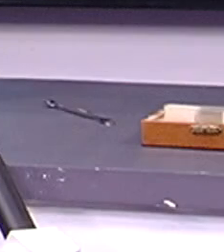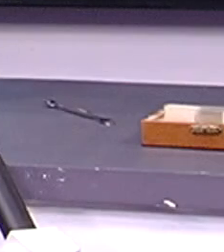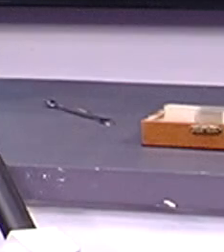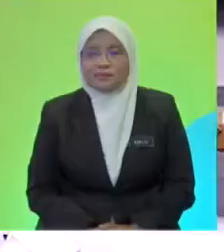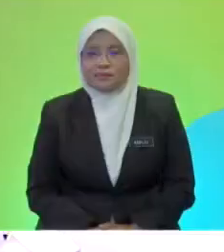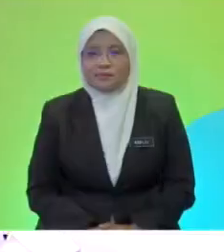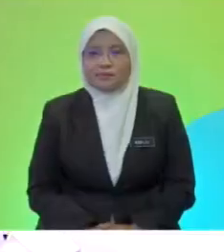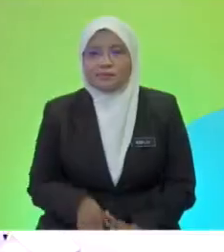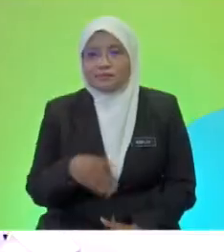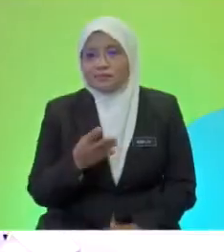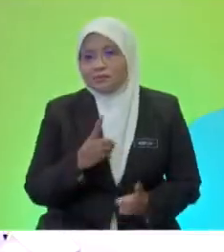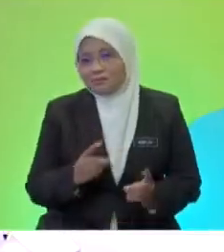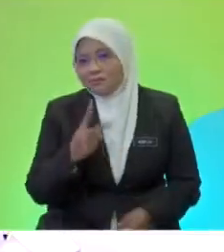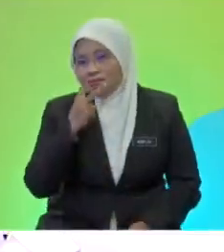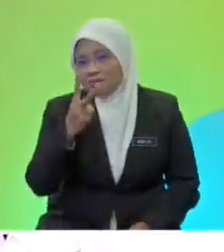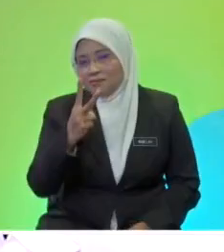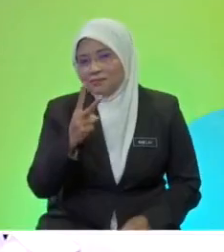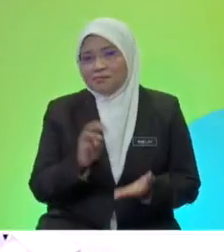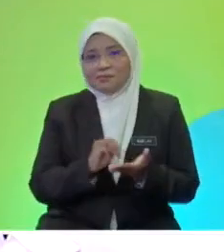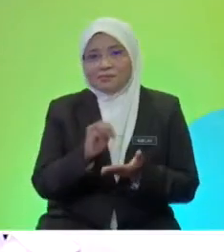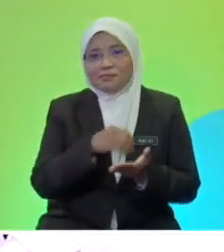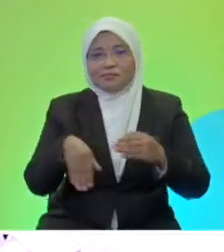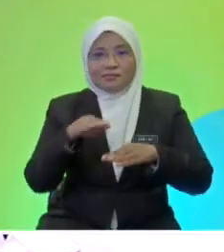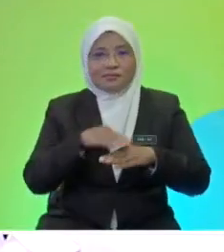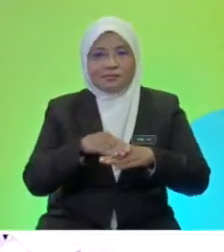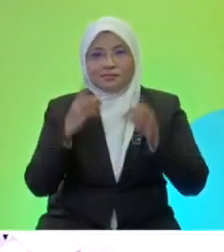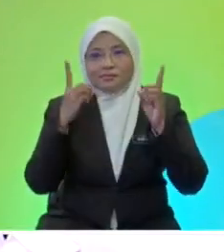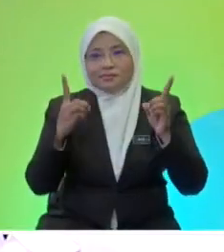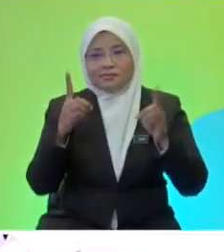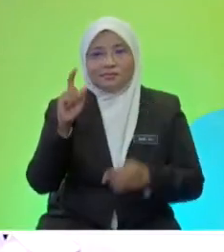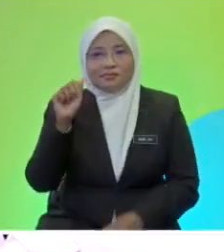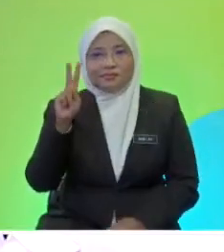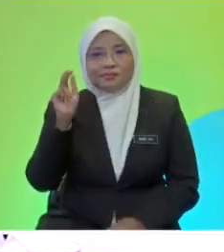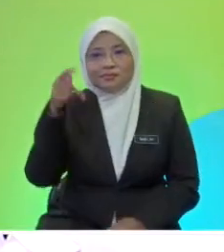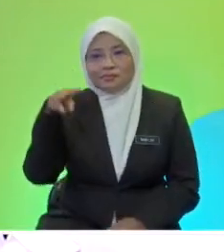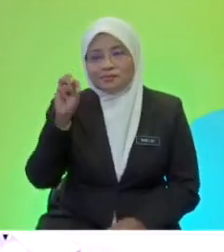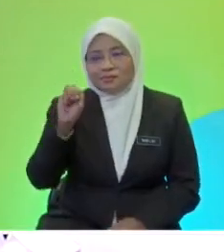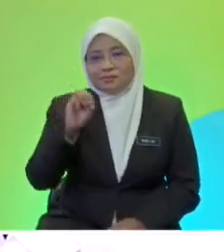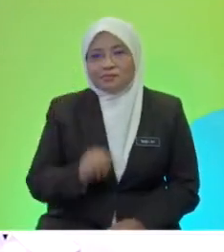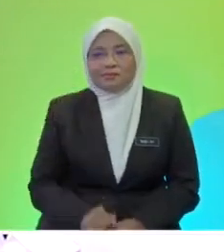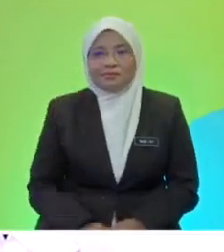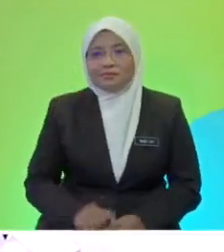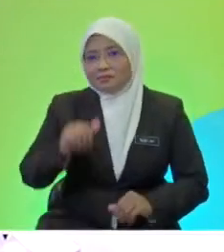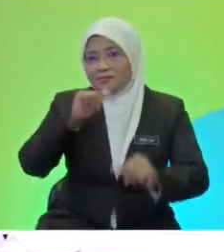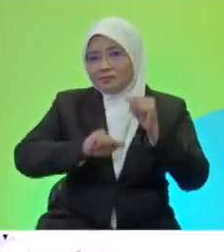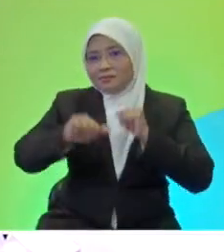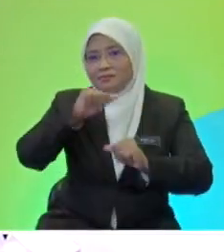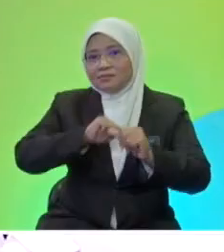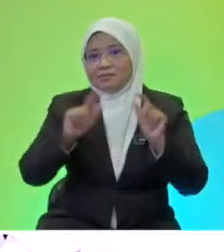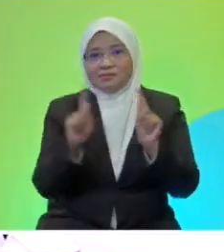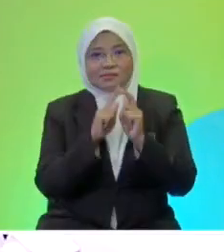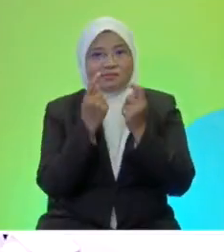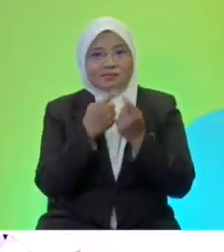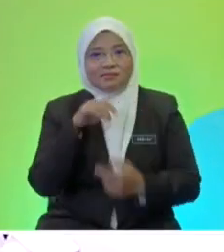anda sedang menonton slot Menengah Atas di di TV KPM mata pelajaran kita pada hari ini adalah sains tingkatan